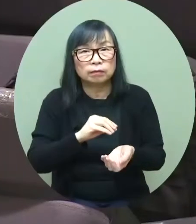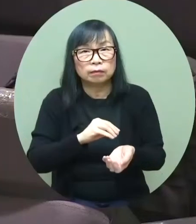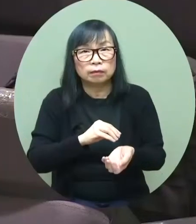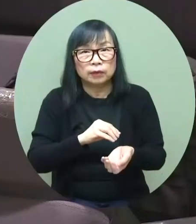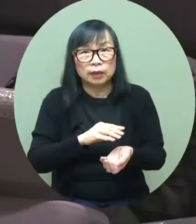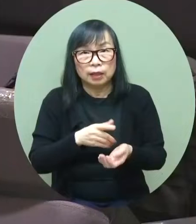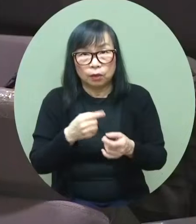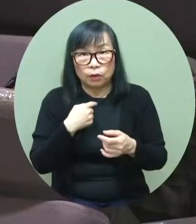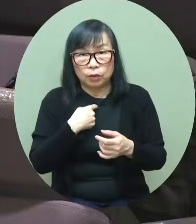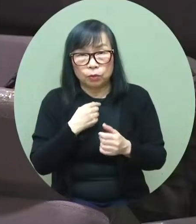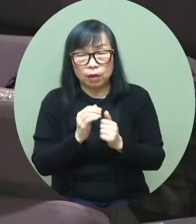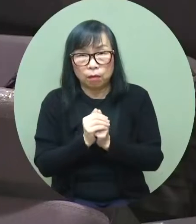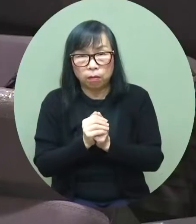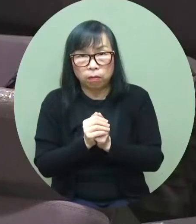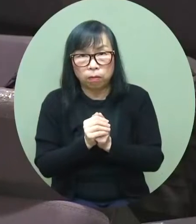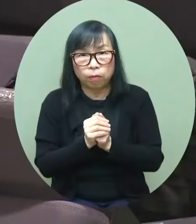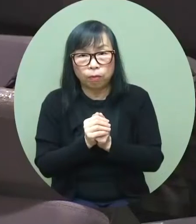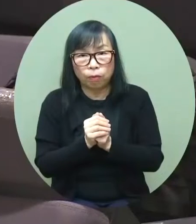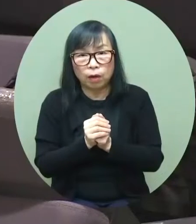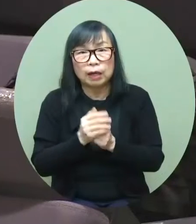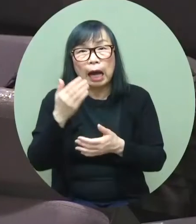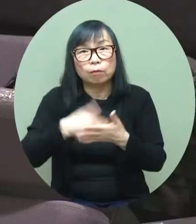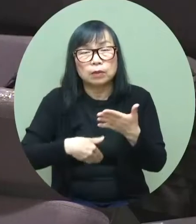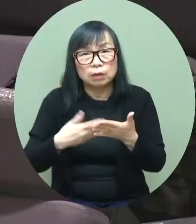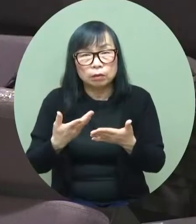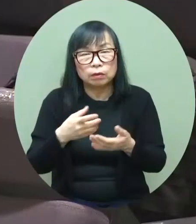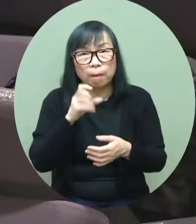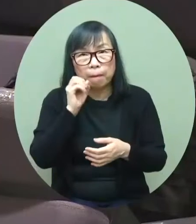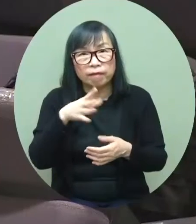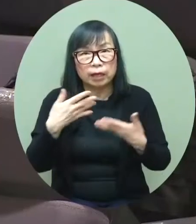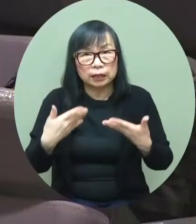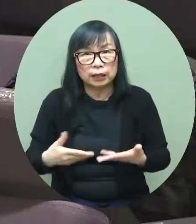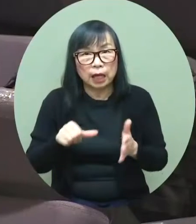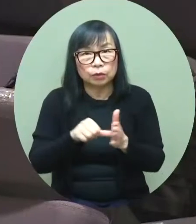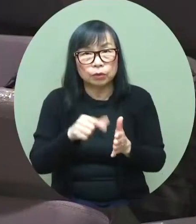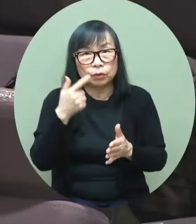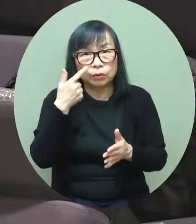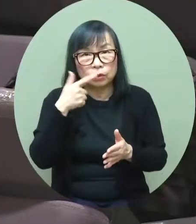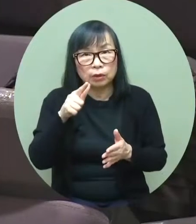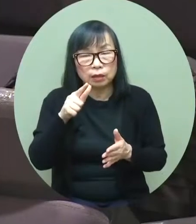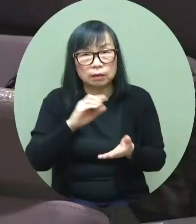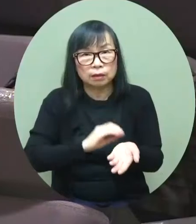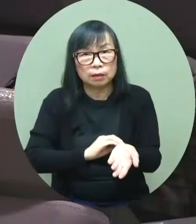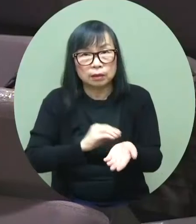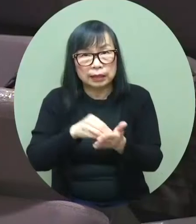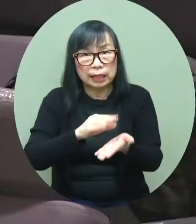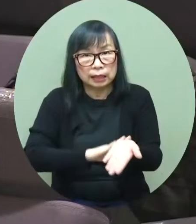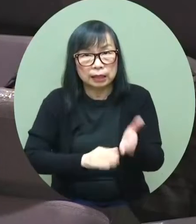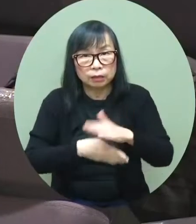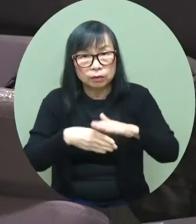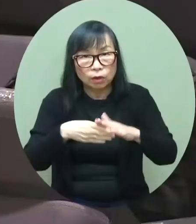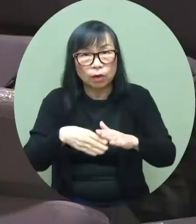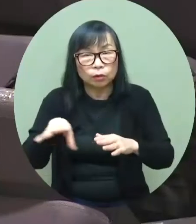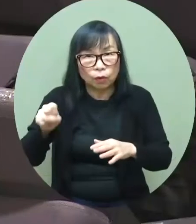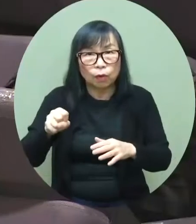好似嗰個需求上面有啲減少咁樣啦。咁啊想問翻現時最新指定診所嗰、那個即係使